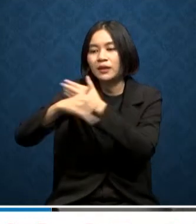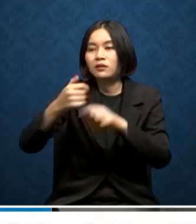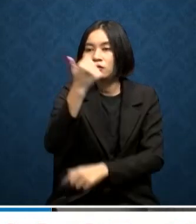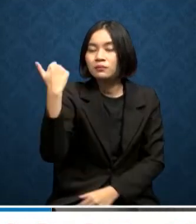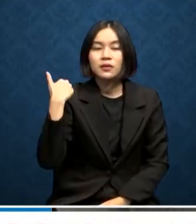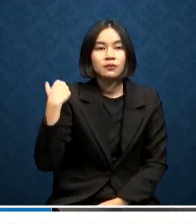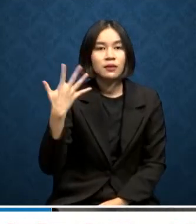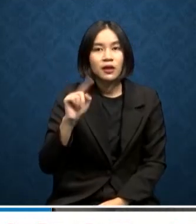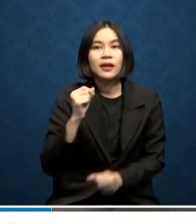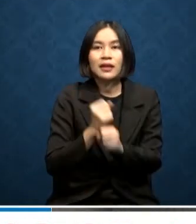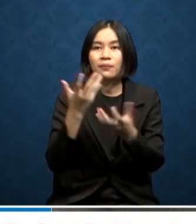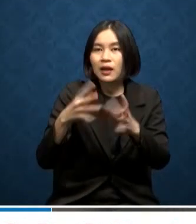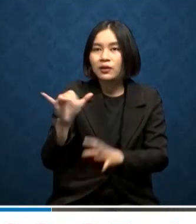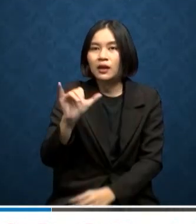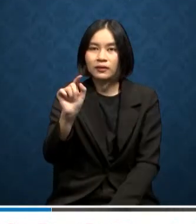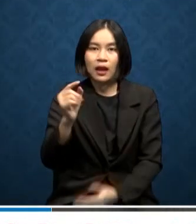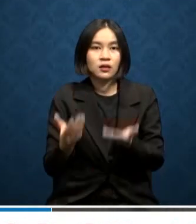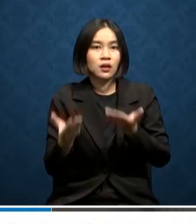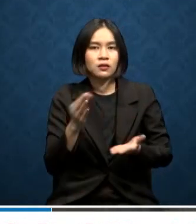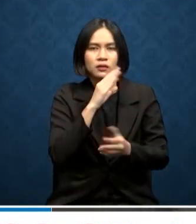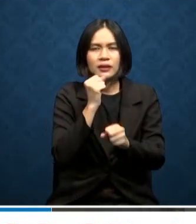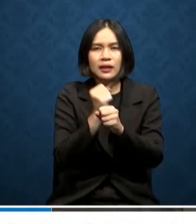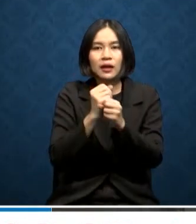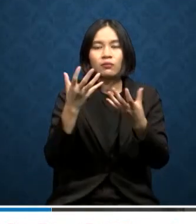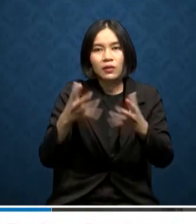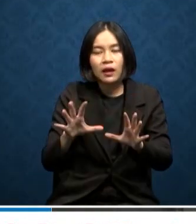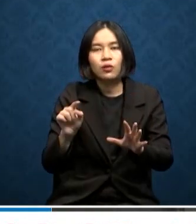านะครับได้ทำไปแล้วหรือยังหรือว่าถ้าทำไปแล้วเนี่ย